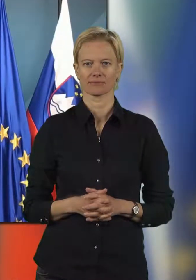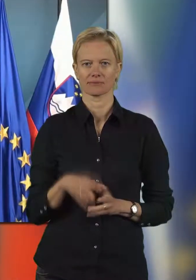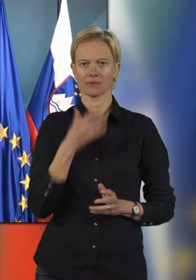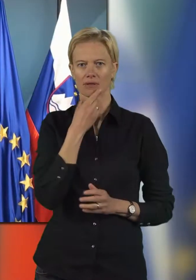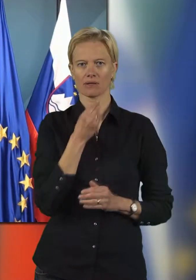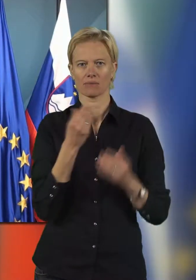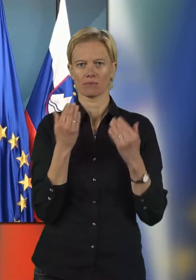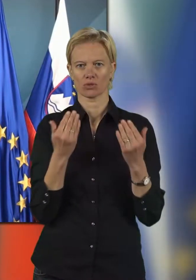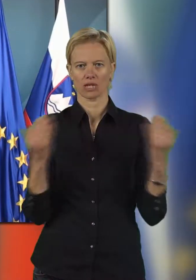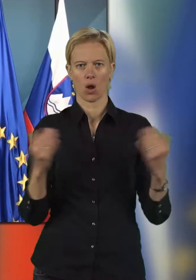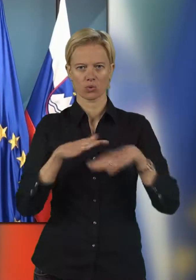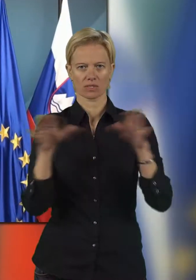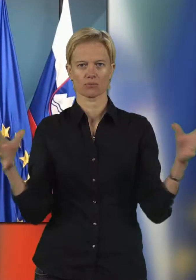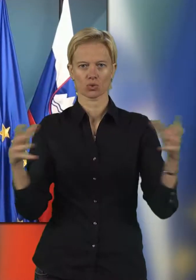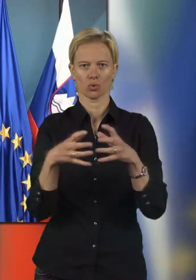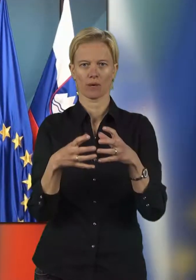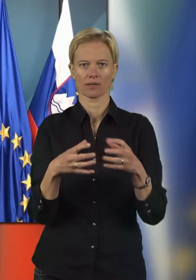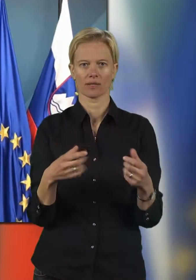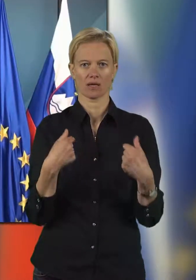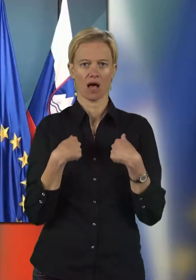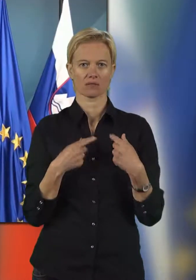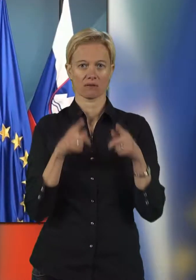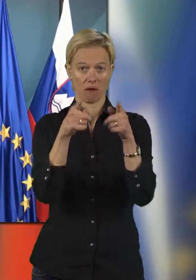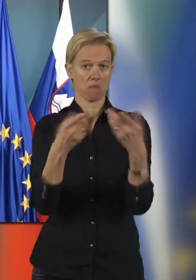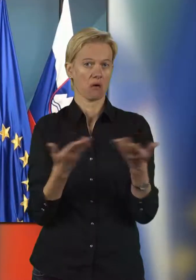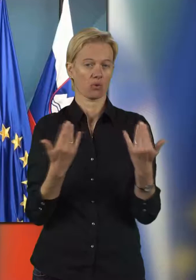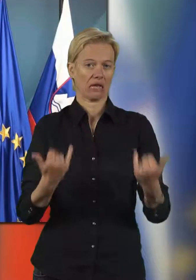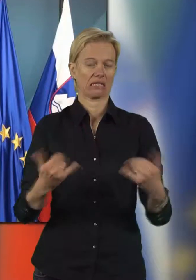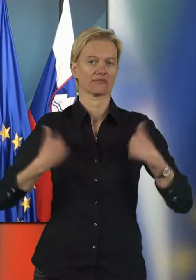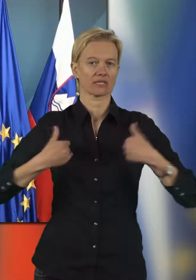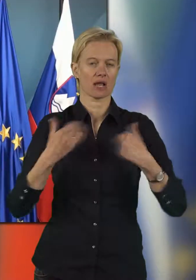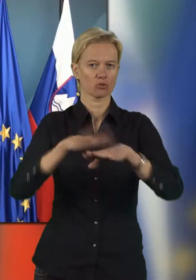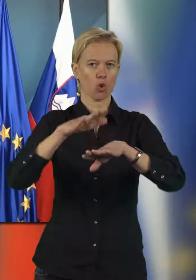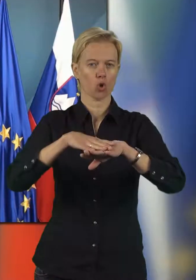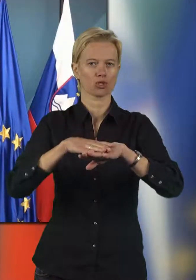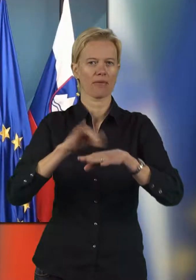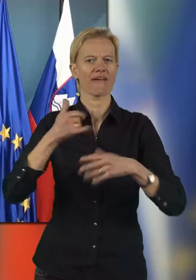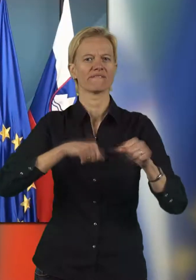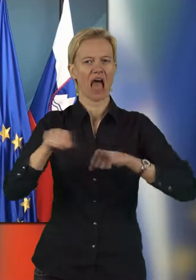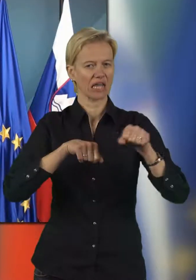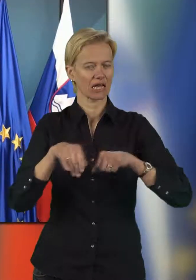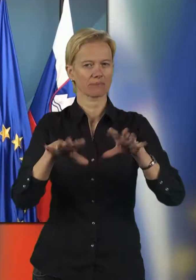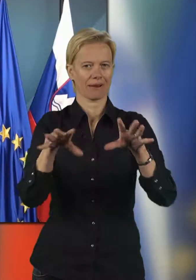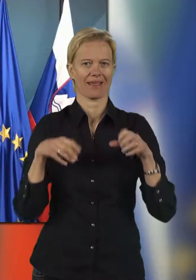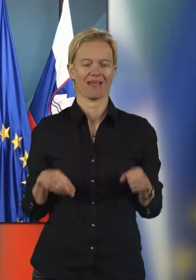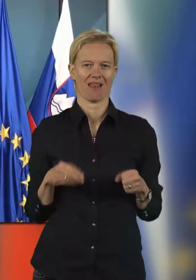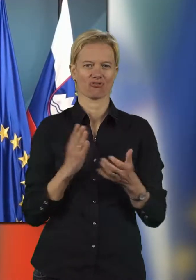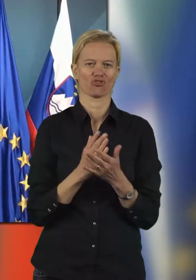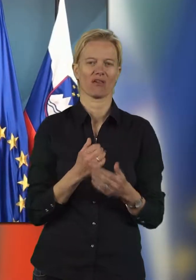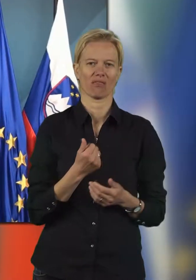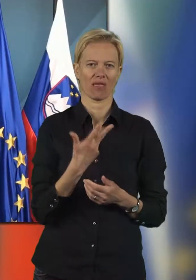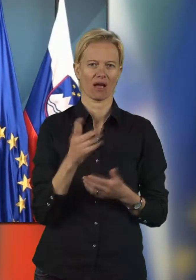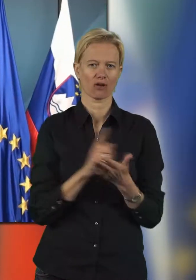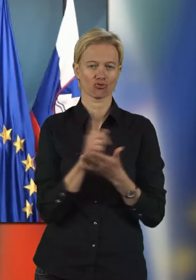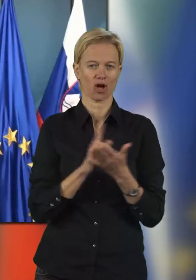Lep pozdrav vsem skupaj. Jaz vam lahko danes z veseljem sporočim, da je vlada sprejela že kar nekaj